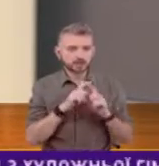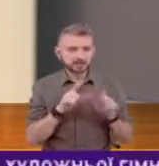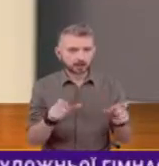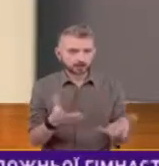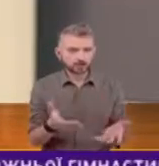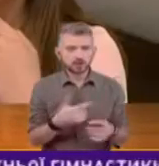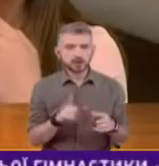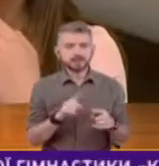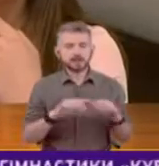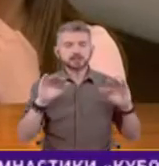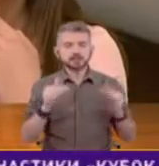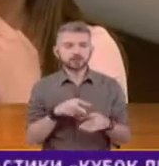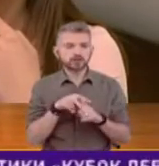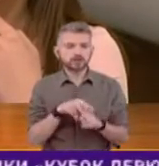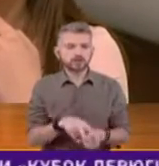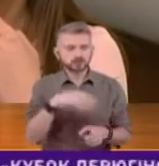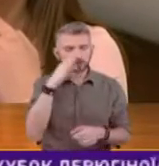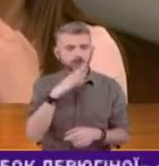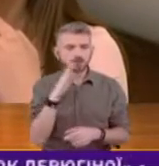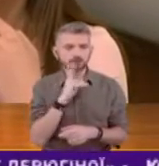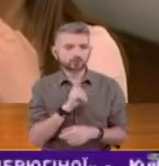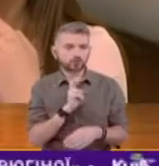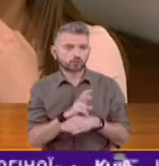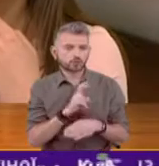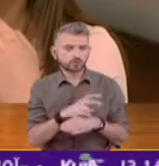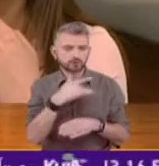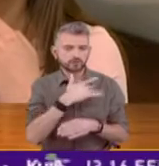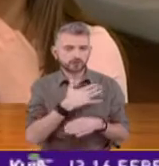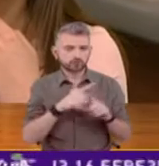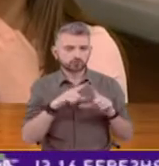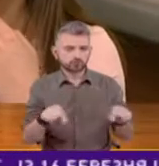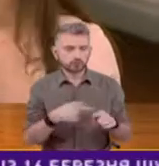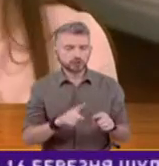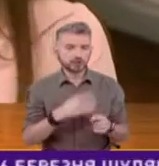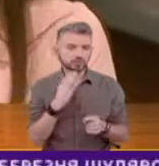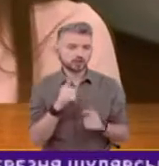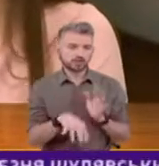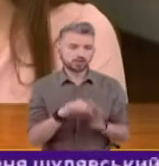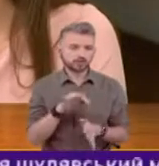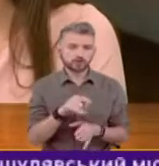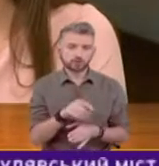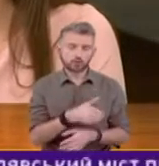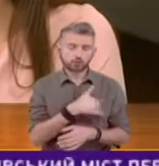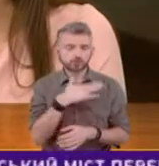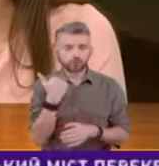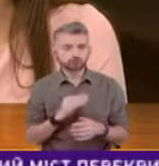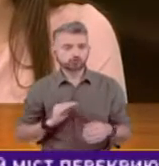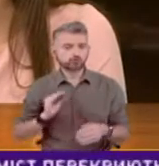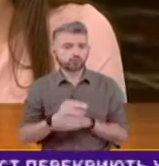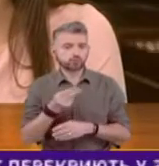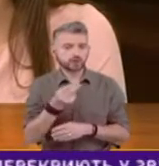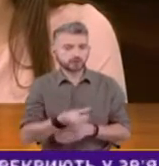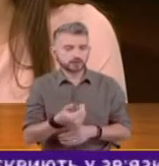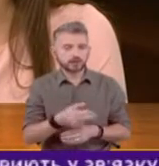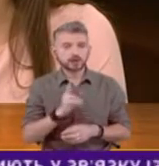це знижить навантаження, наприклад, на батьків, які ходять до приватних шкіл. І це вже буде їхній вибір, чи хочуть вони доплатити певну суму. Тобто,